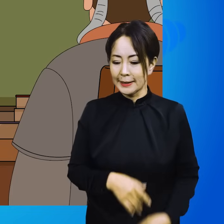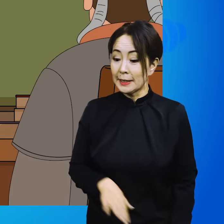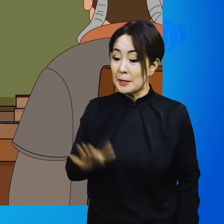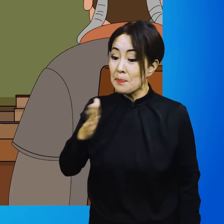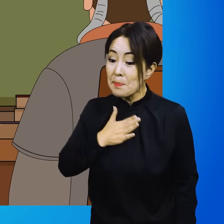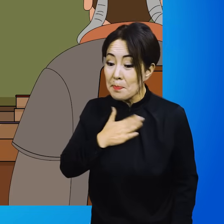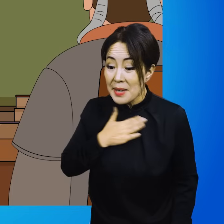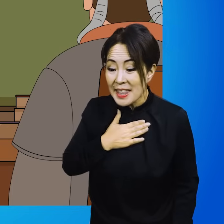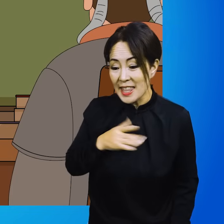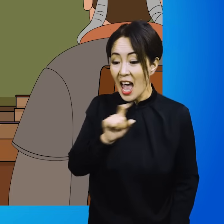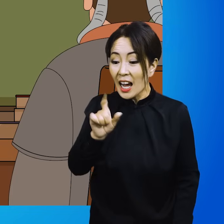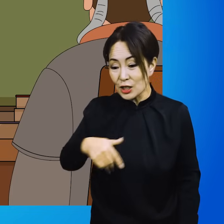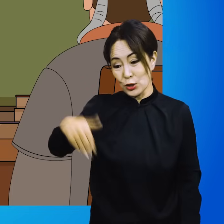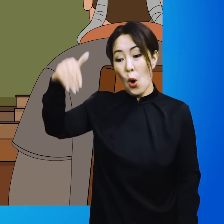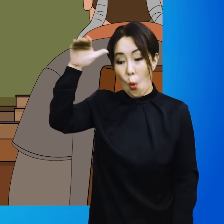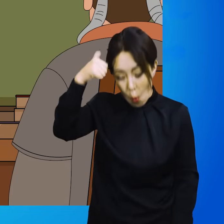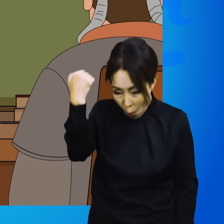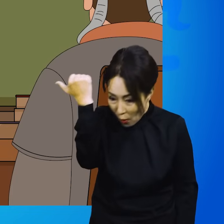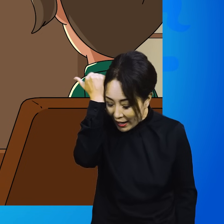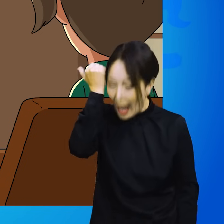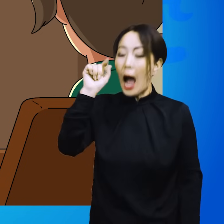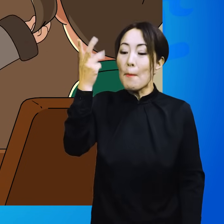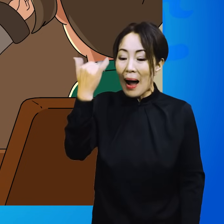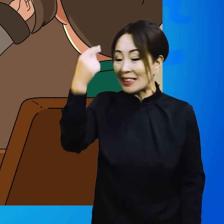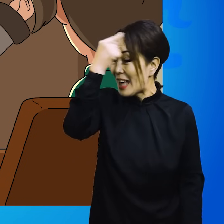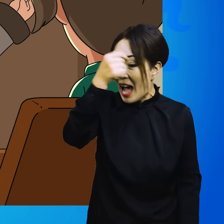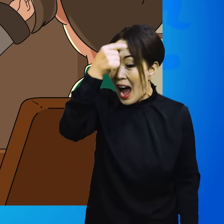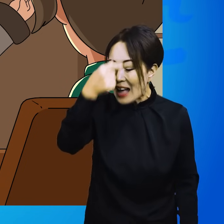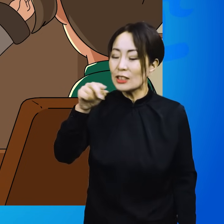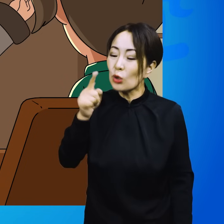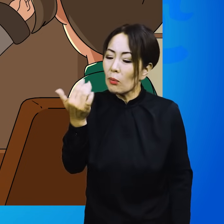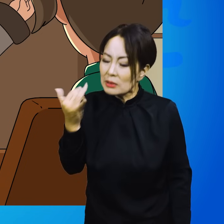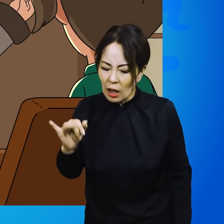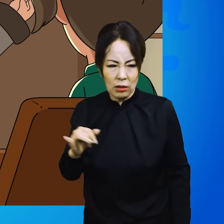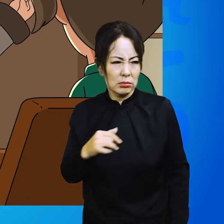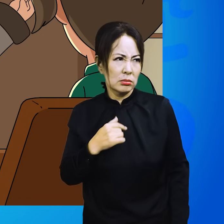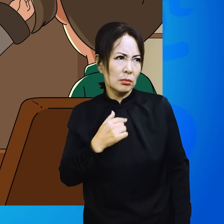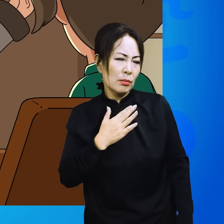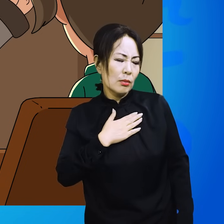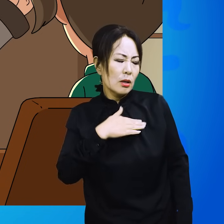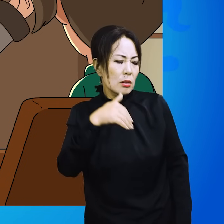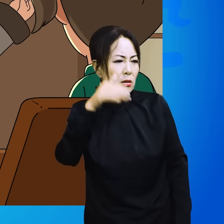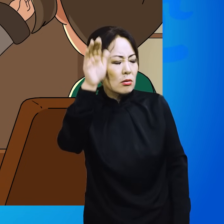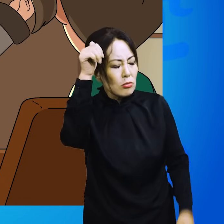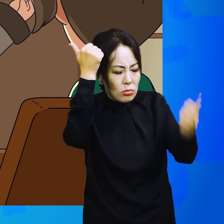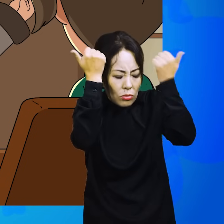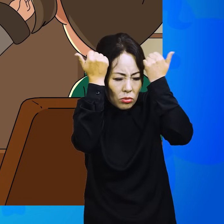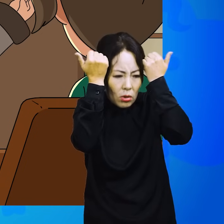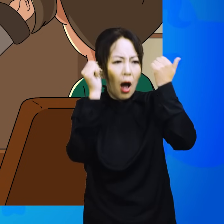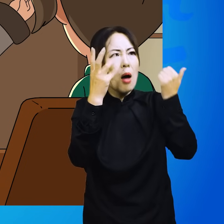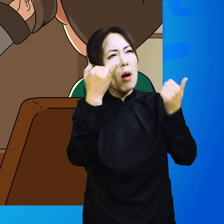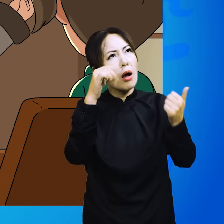Миний хинц хураг магна халтсан зурвастай. Миний хинц хураг магна